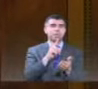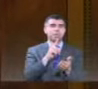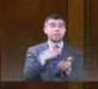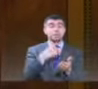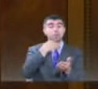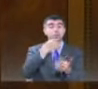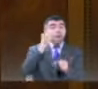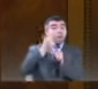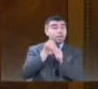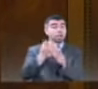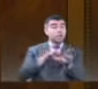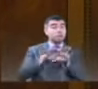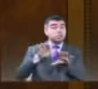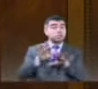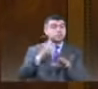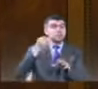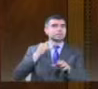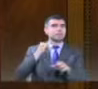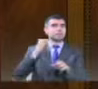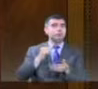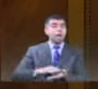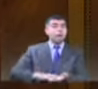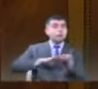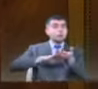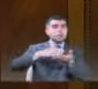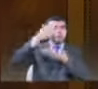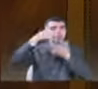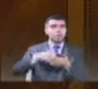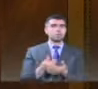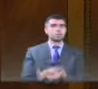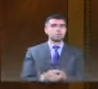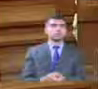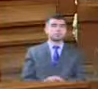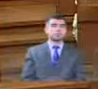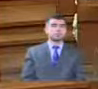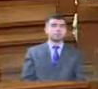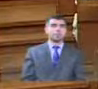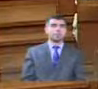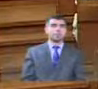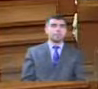نهضر ونتخلص على الهضره، انا جاي باش نخدم البلاد ماشي باش نتخلص على الهضره.